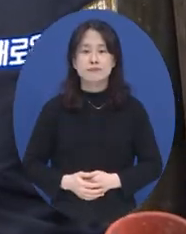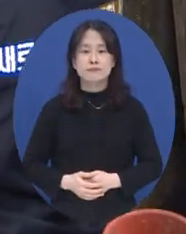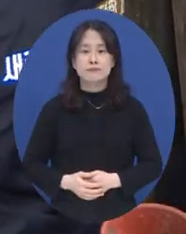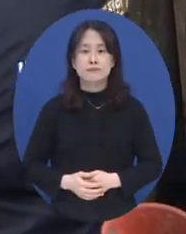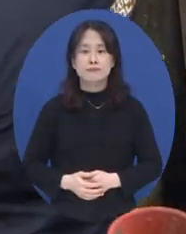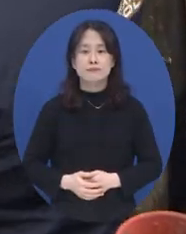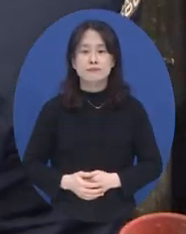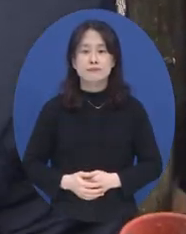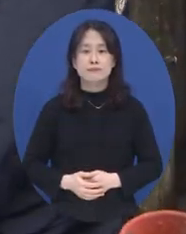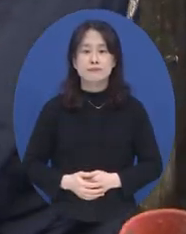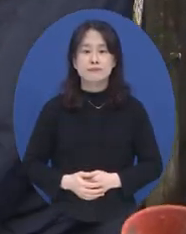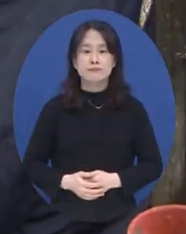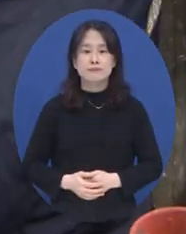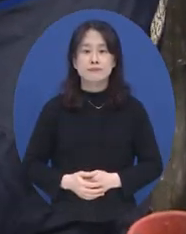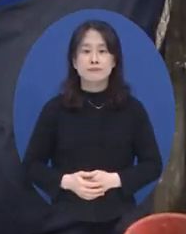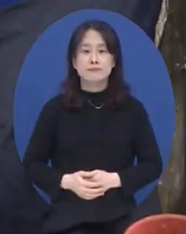경기 줄 팁의 김태 입니다